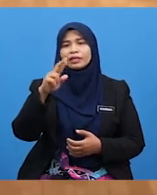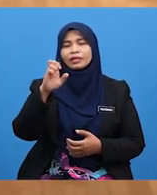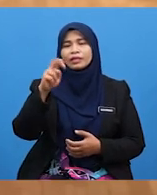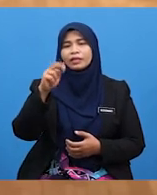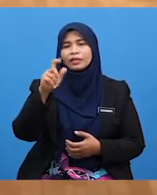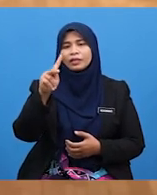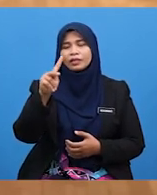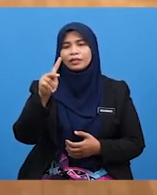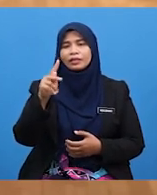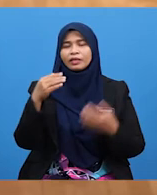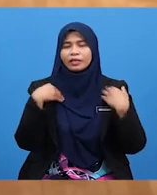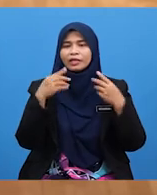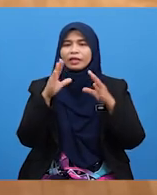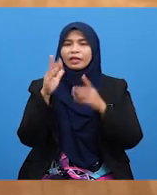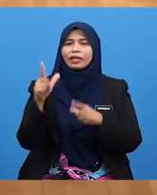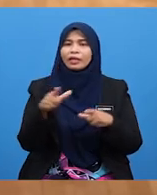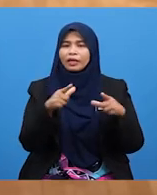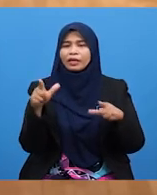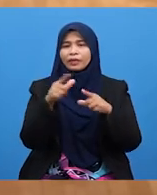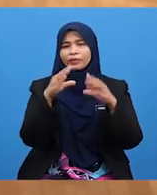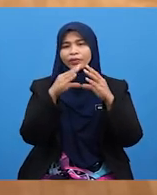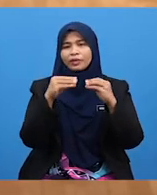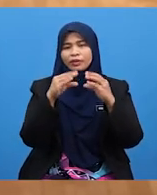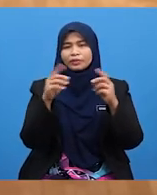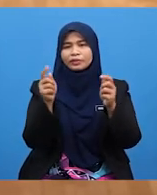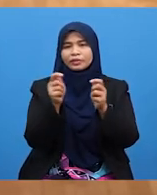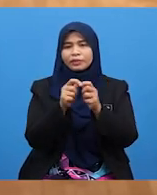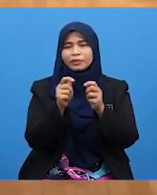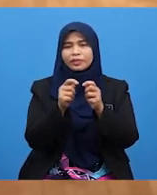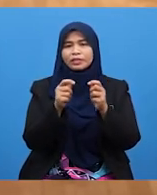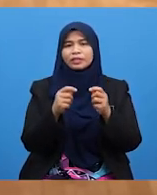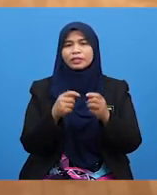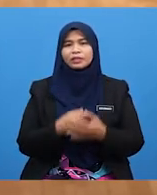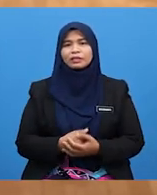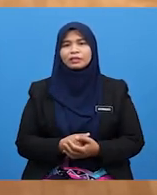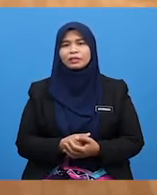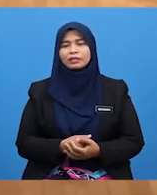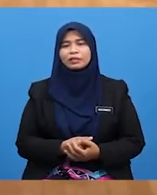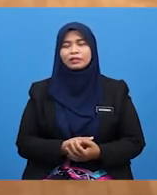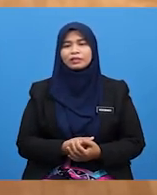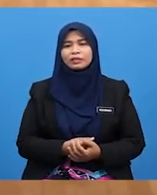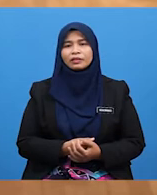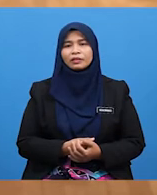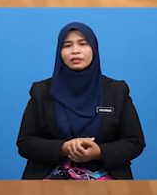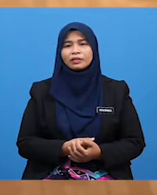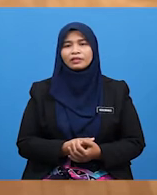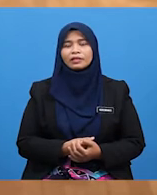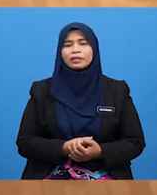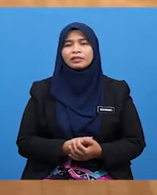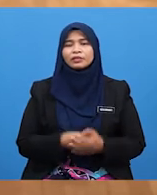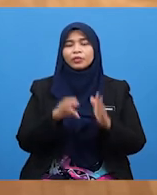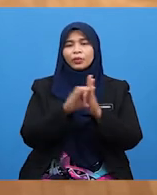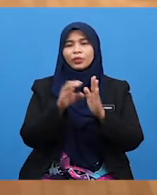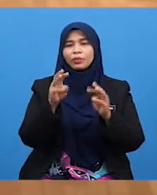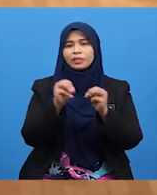mempunyai lenggok-lenggok halus. Seperti contoh, Seri Merasing.